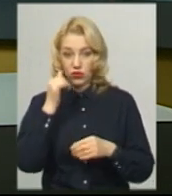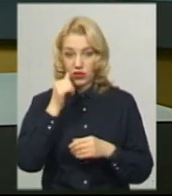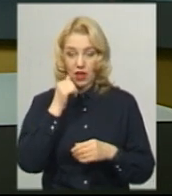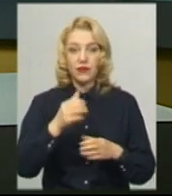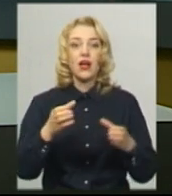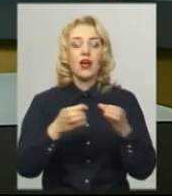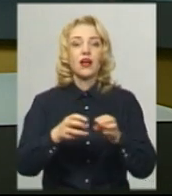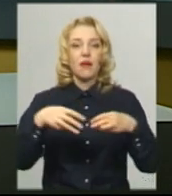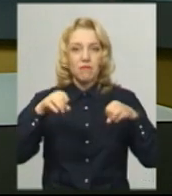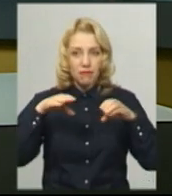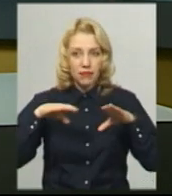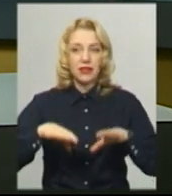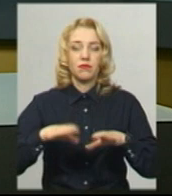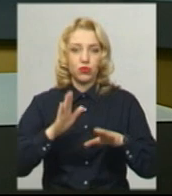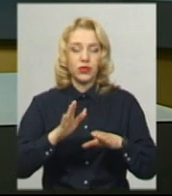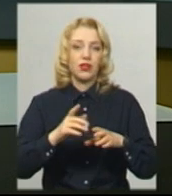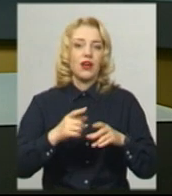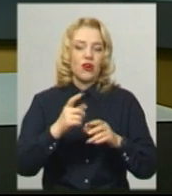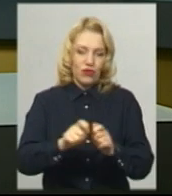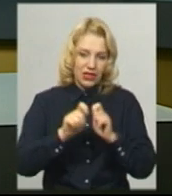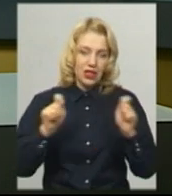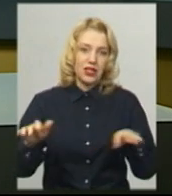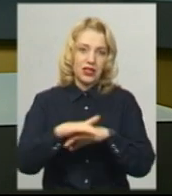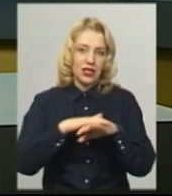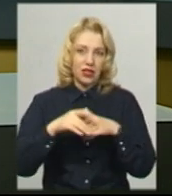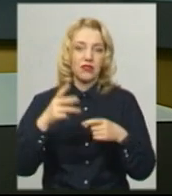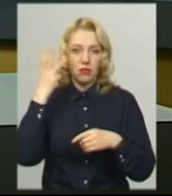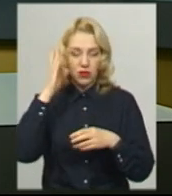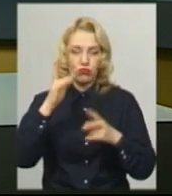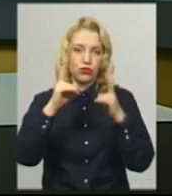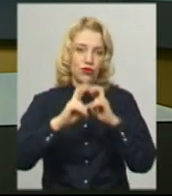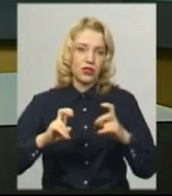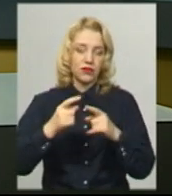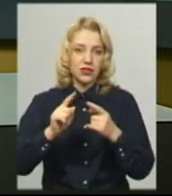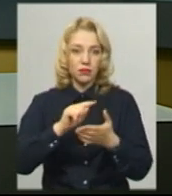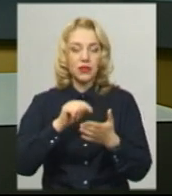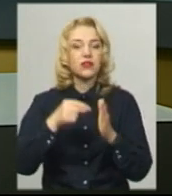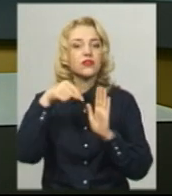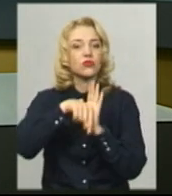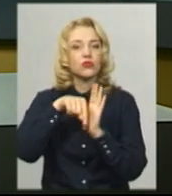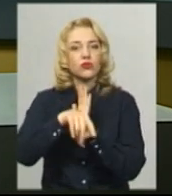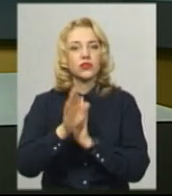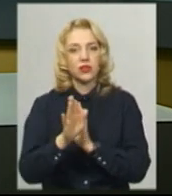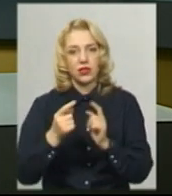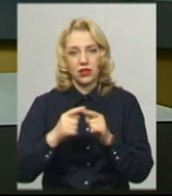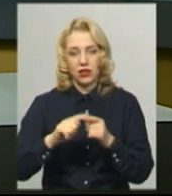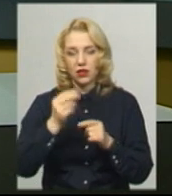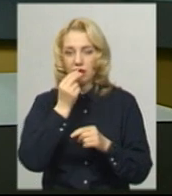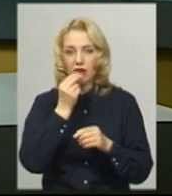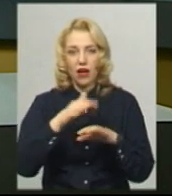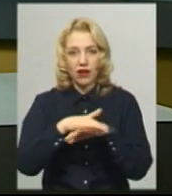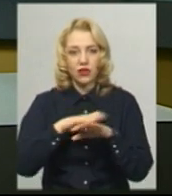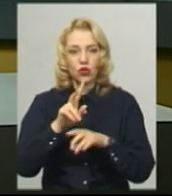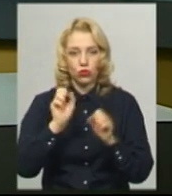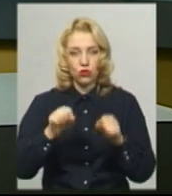Кабмін ухвалить рішення відкрити ринки, то й в Хмельницькому розглянуть це питання. Але це стосуватиметься лише тих ринків, які зможуть